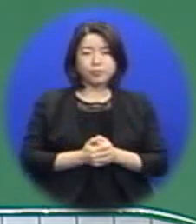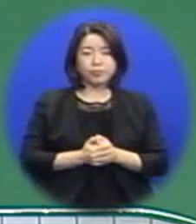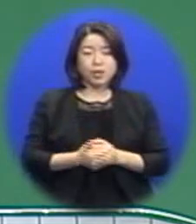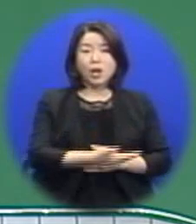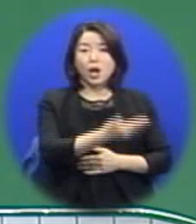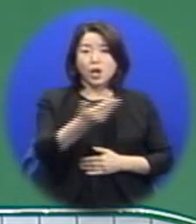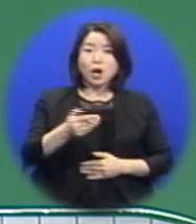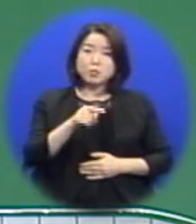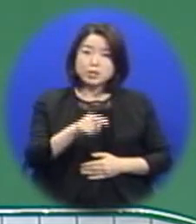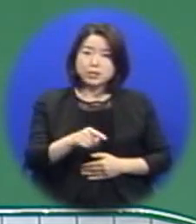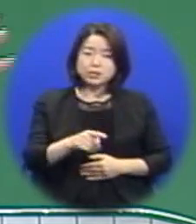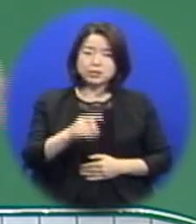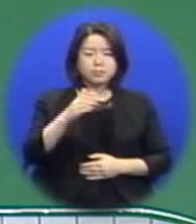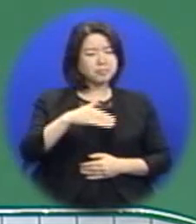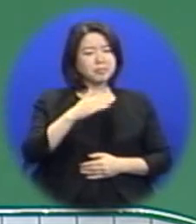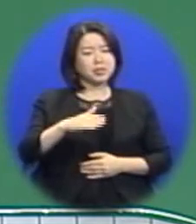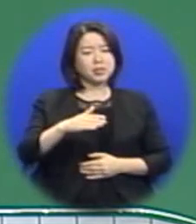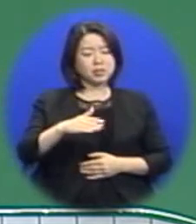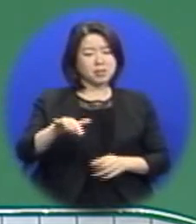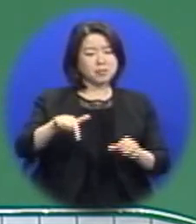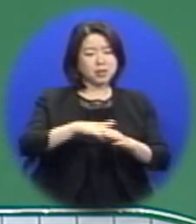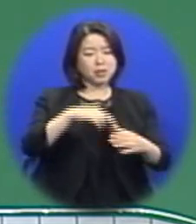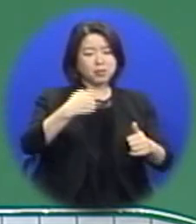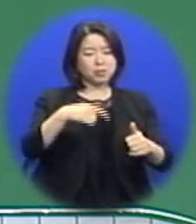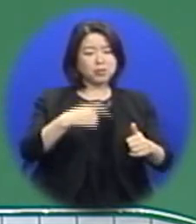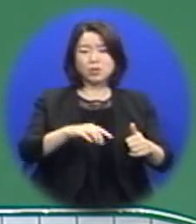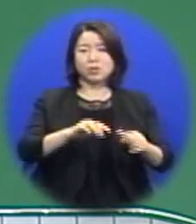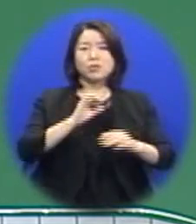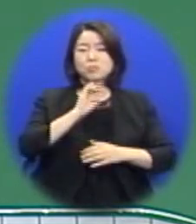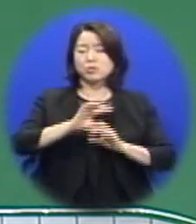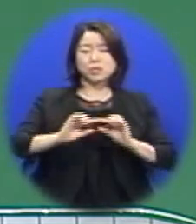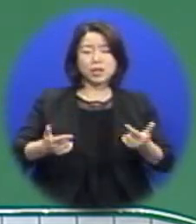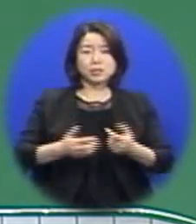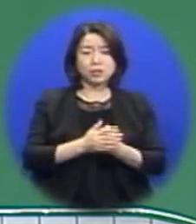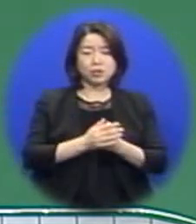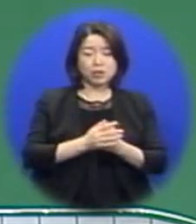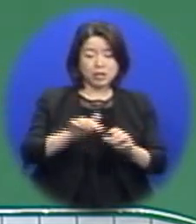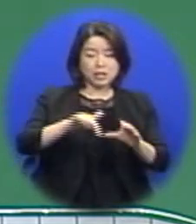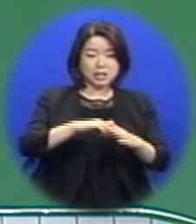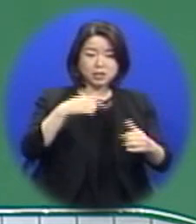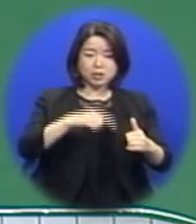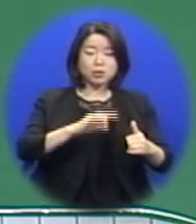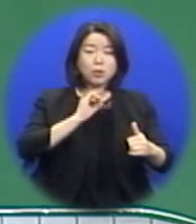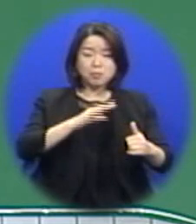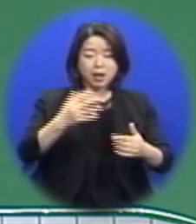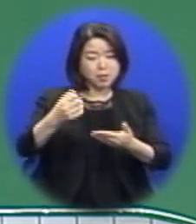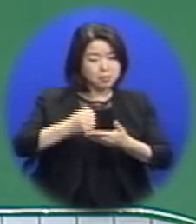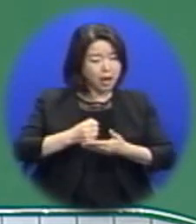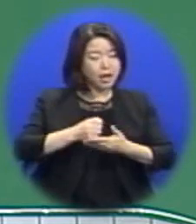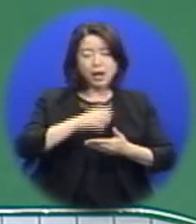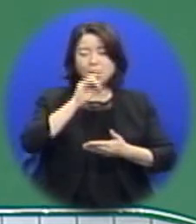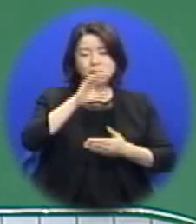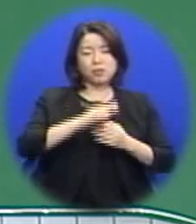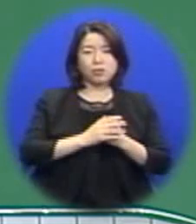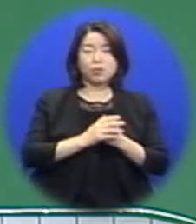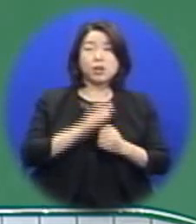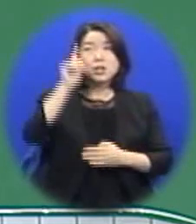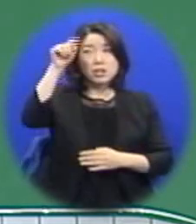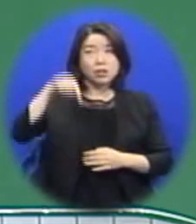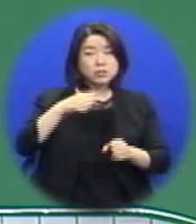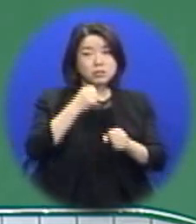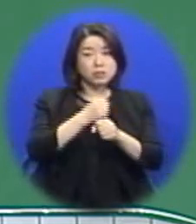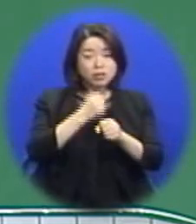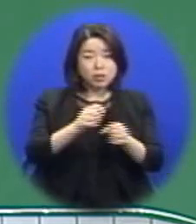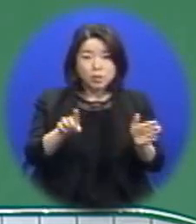여러분, 이것은 절대로 교리가 아니에요. 교리로만 받아들이면 안 됩니다. 천지 창조를